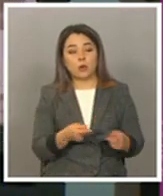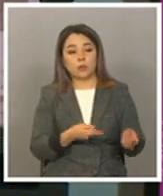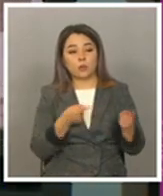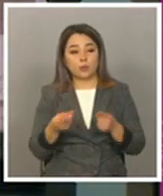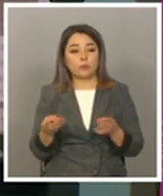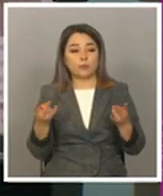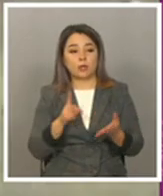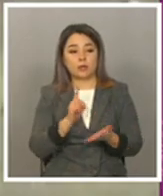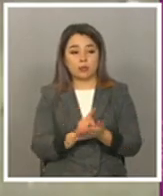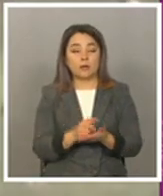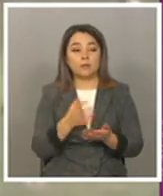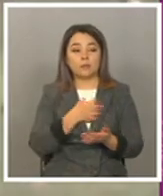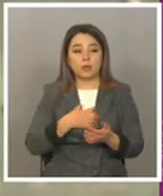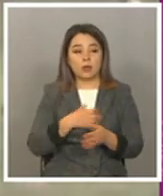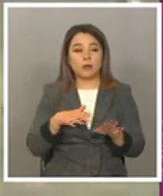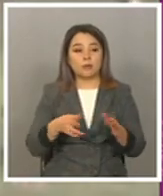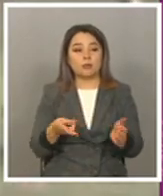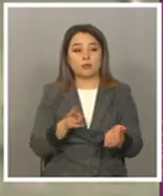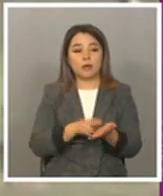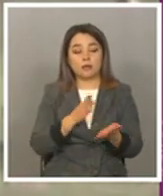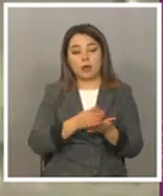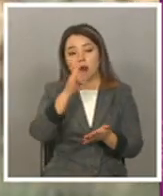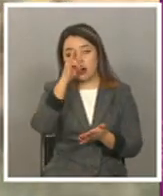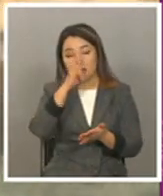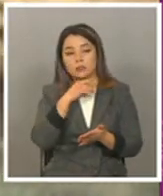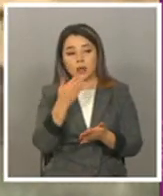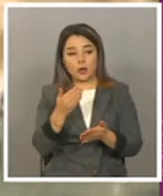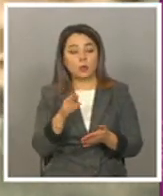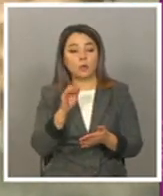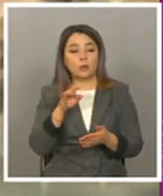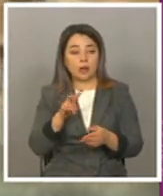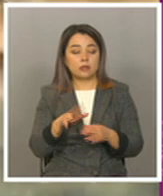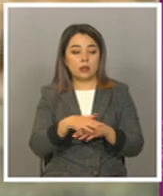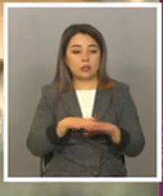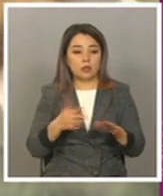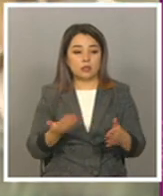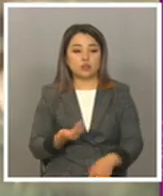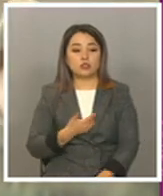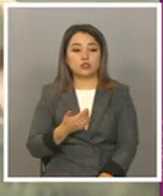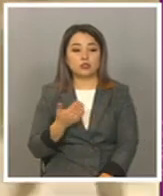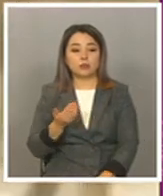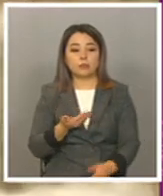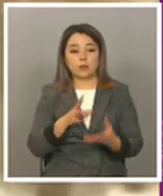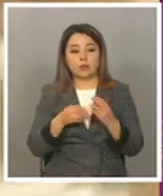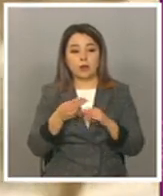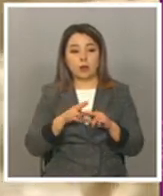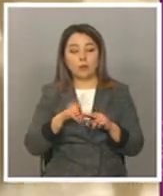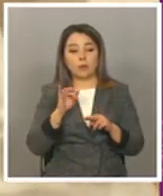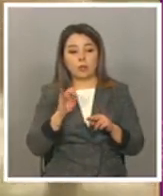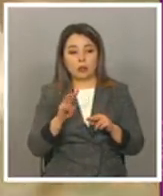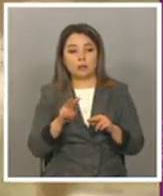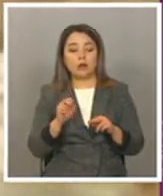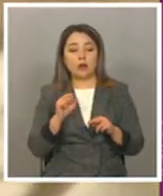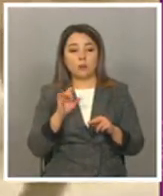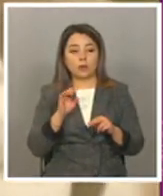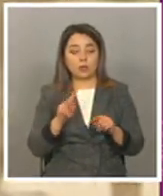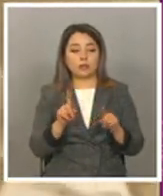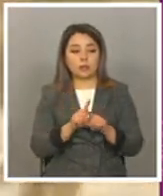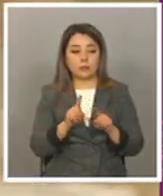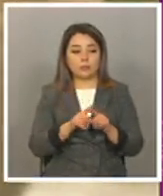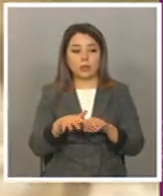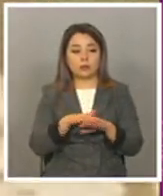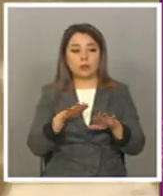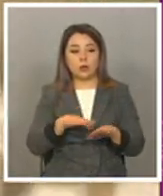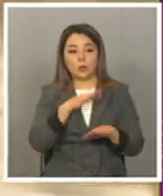Негізгі мекендері орталық Қазақстан болғандықтан құландар бұл жерде еш жатсынбаған. Құлан, ақбөкен, киіктердің бетпақ далада көптеп